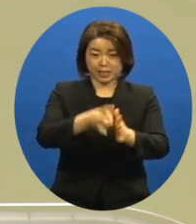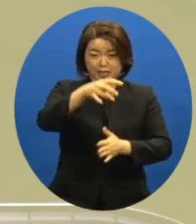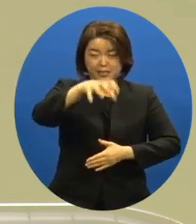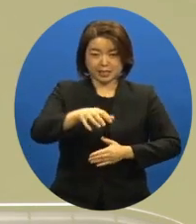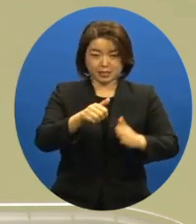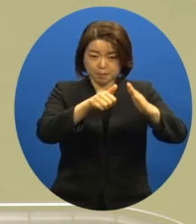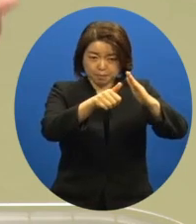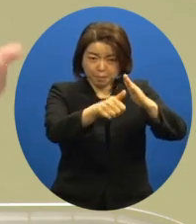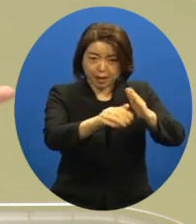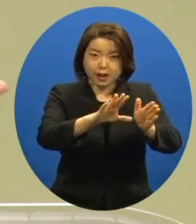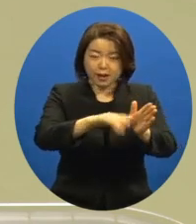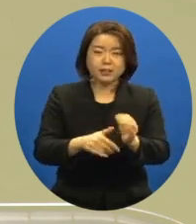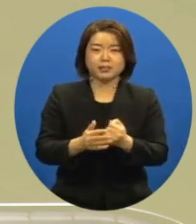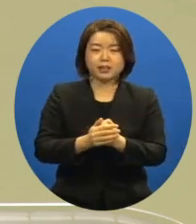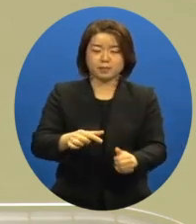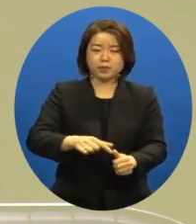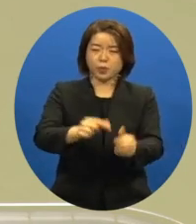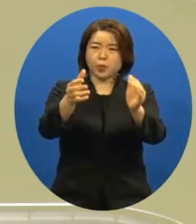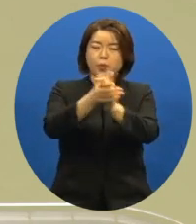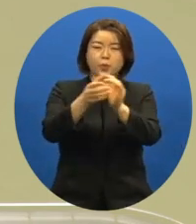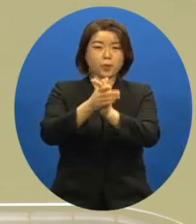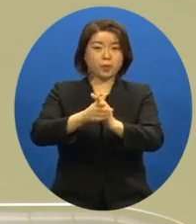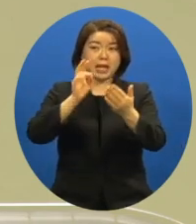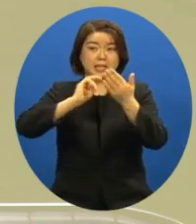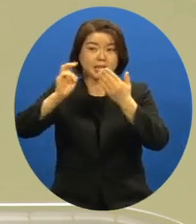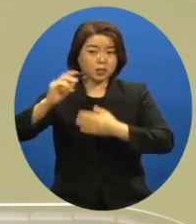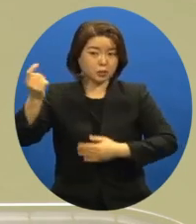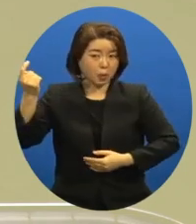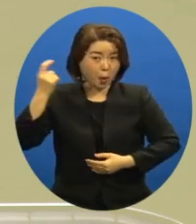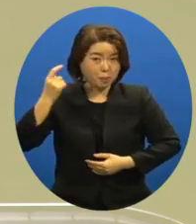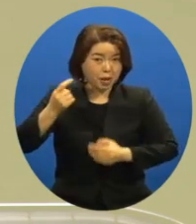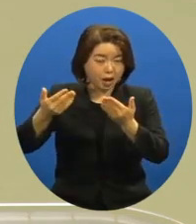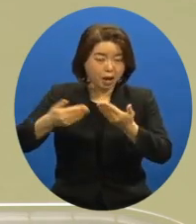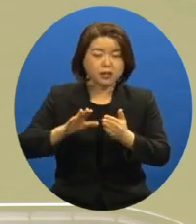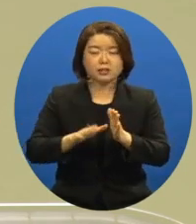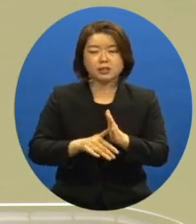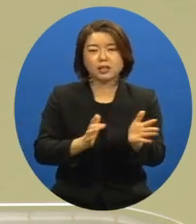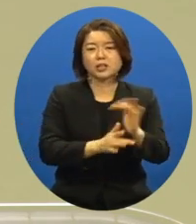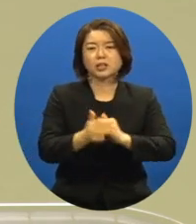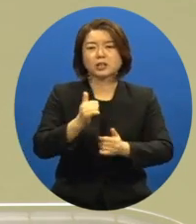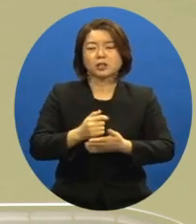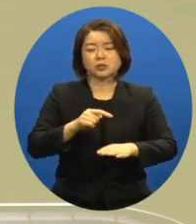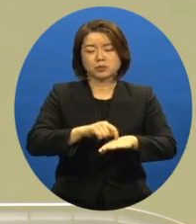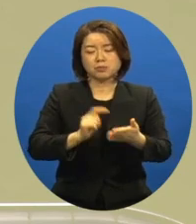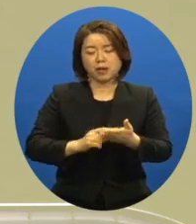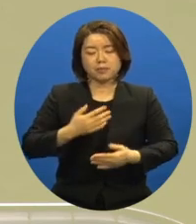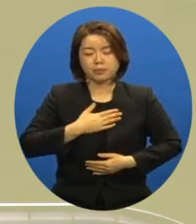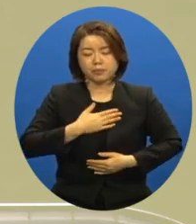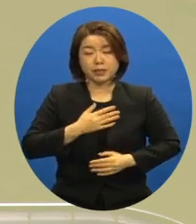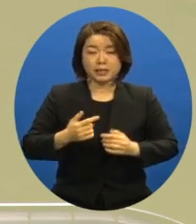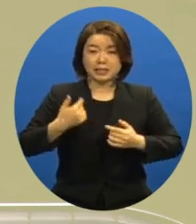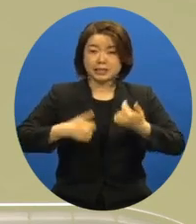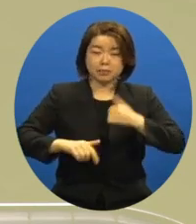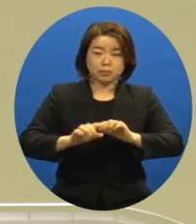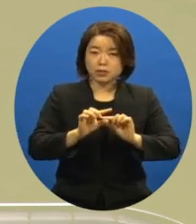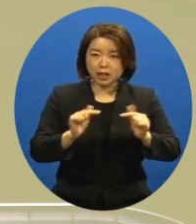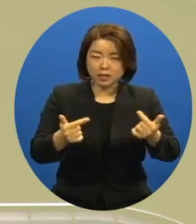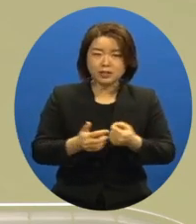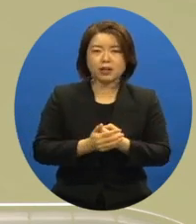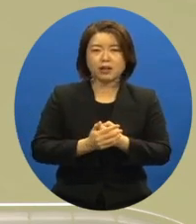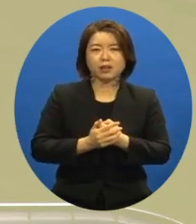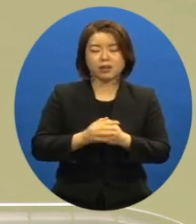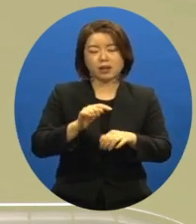들어가실 때 호산나 찬송을 받으실 때 예수님의 마음이 기뻤다기보다는 예수님은 마음에